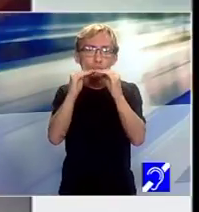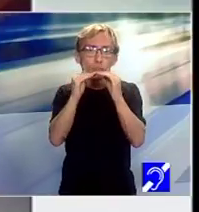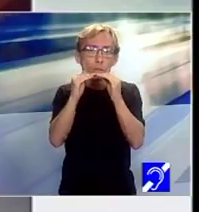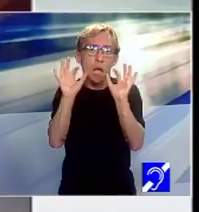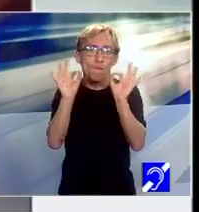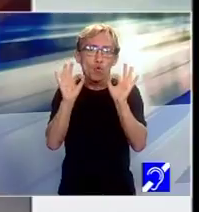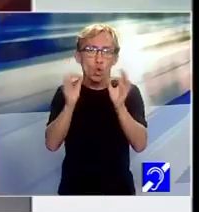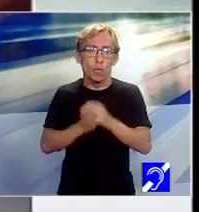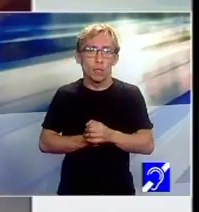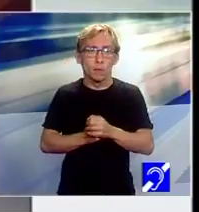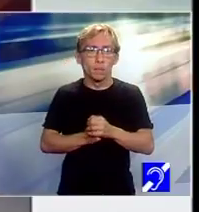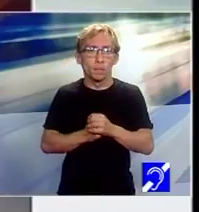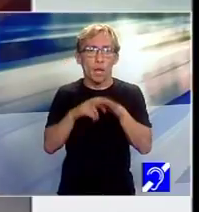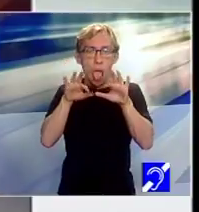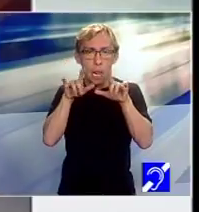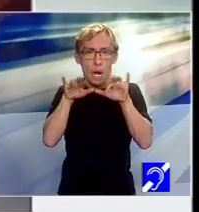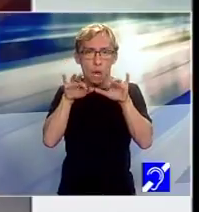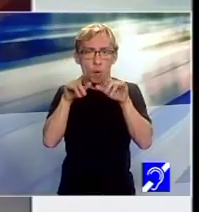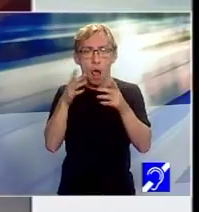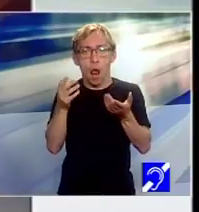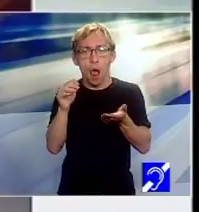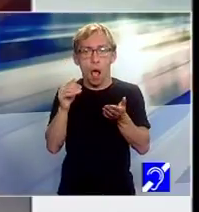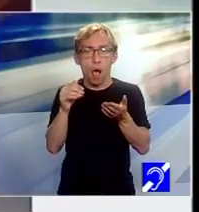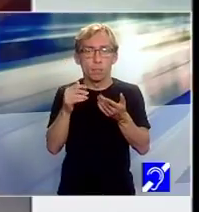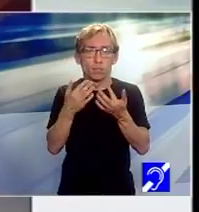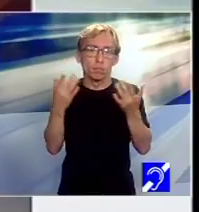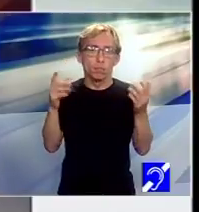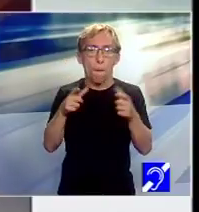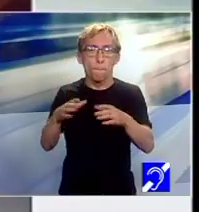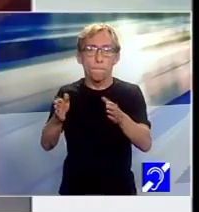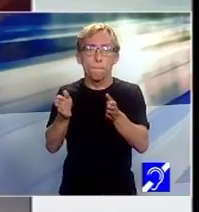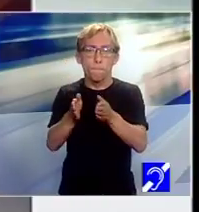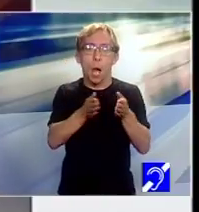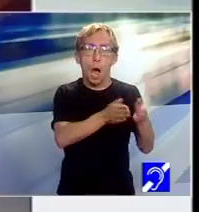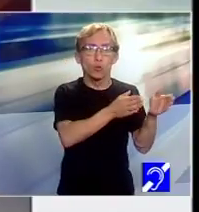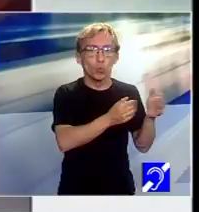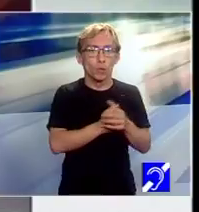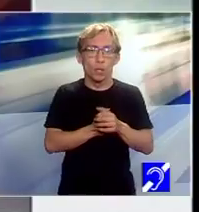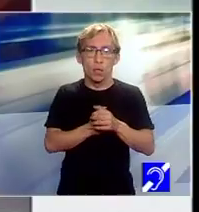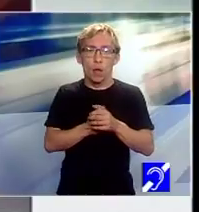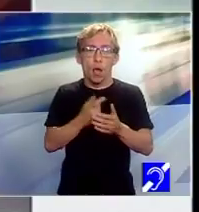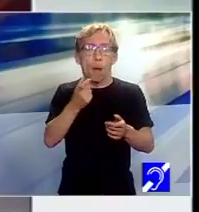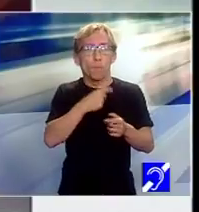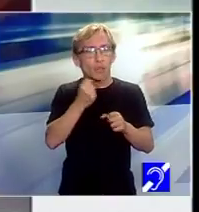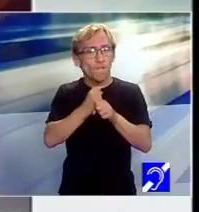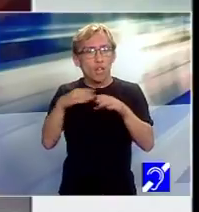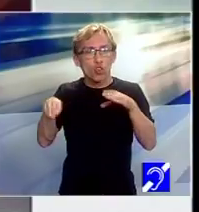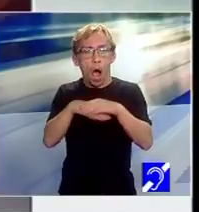funcționăm, care e calculat la numărul de paturi a spitalului. Și în intervalul ăla putem să ne facem